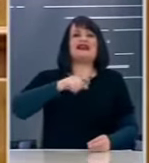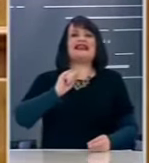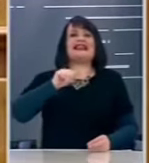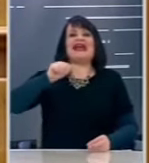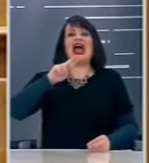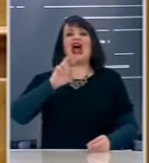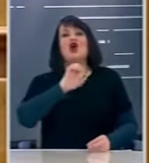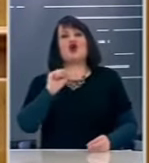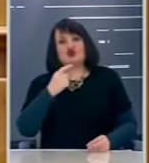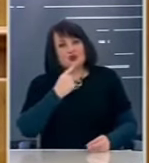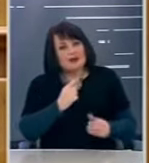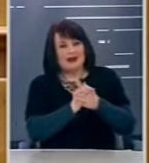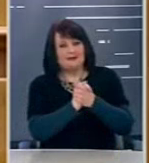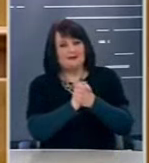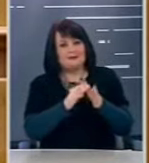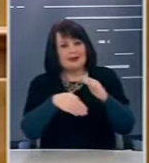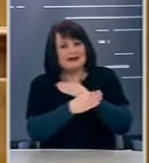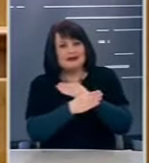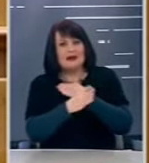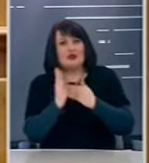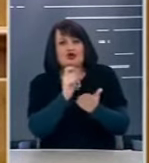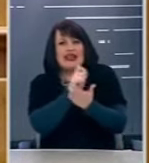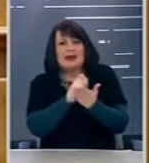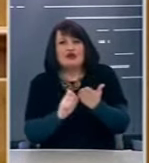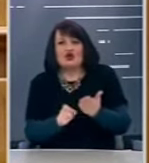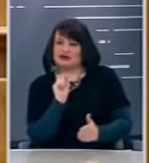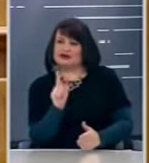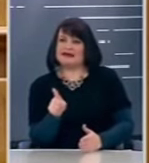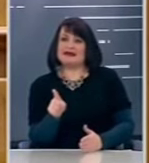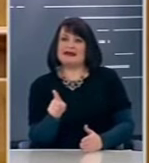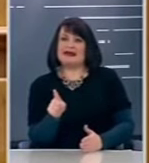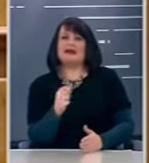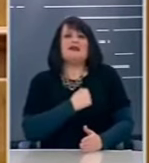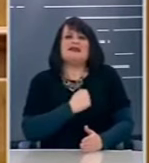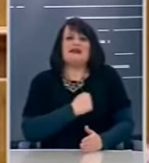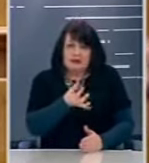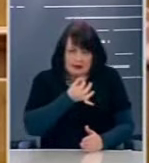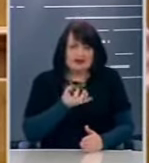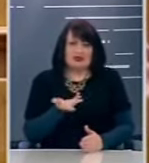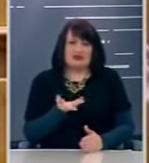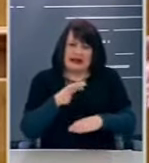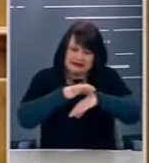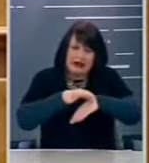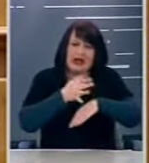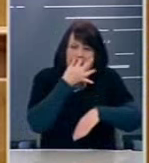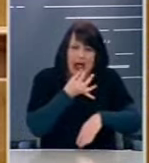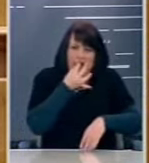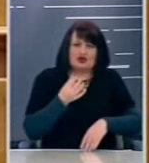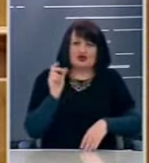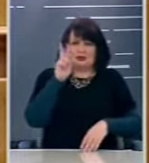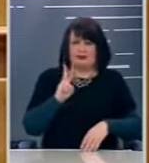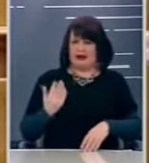ευχήθηκα περαστικά. Δεν μπορούσε να κάνει μια γραπτή δήλωση? Δεν μπορεί να μας πει μια άποψη? Την προηγούμενη Παρασκευή δεν ήταν εδώ και